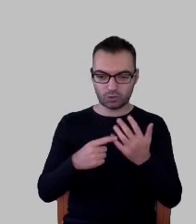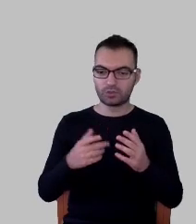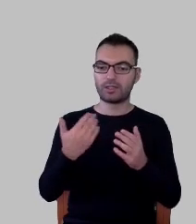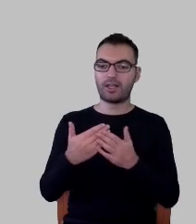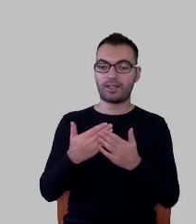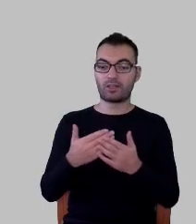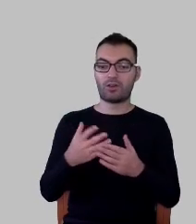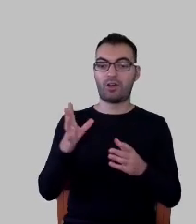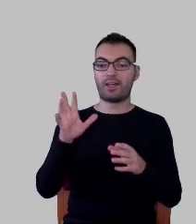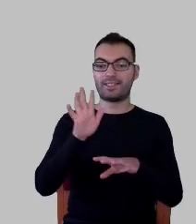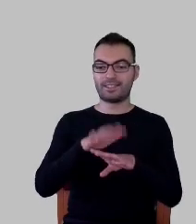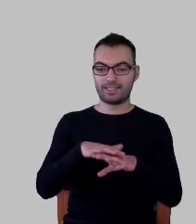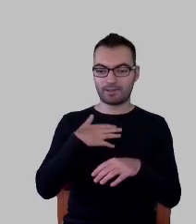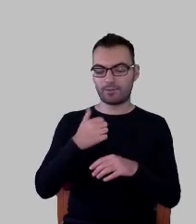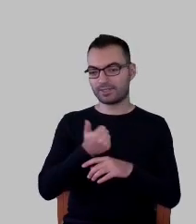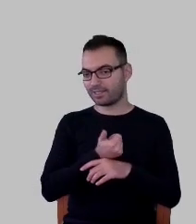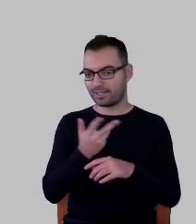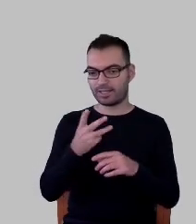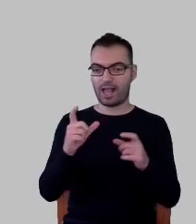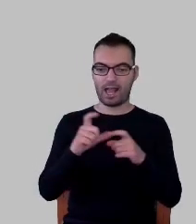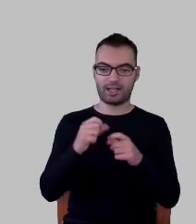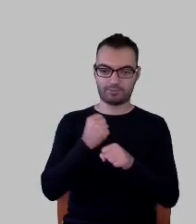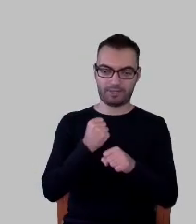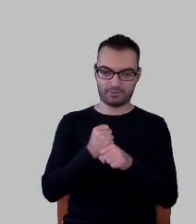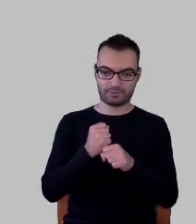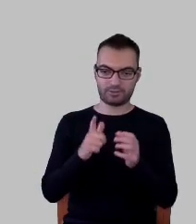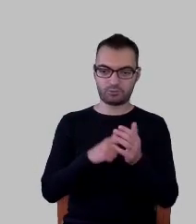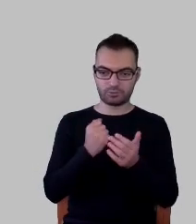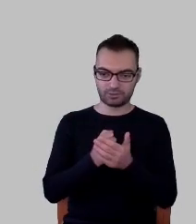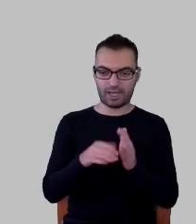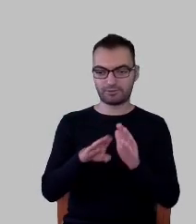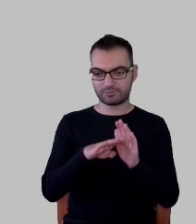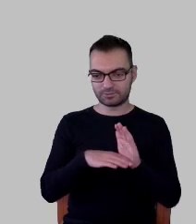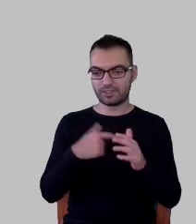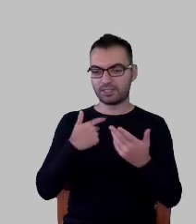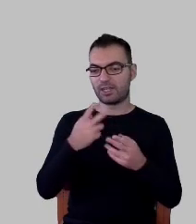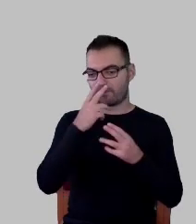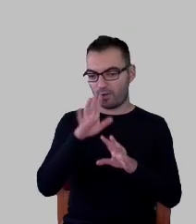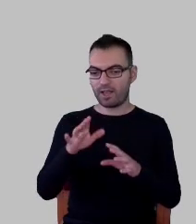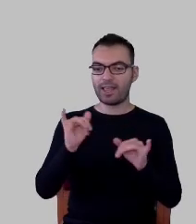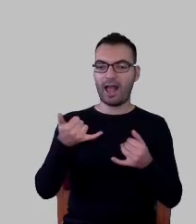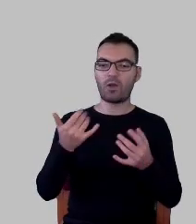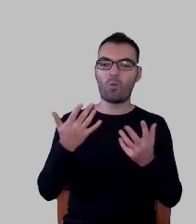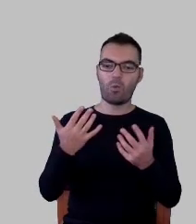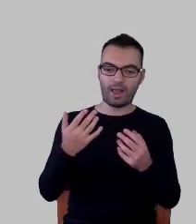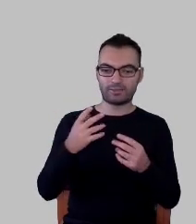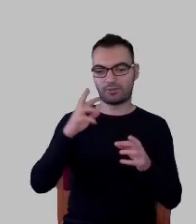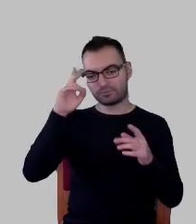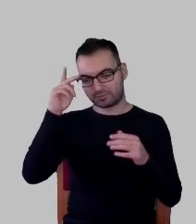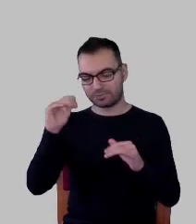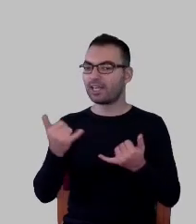funkcjonujące w systemie różne akty prawne. Chciałabym Państwu powiedzieć, jak w prosty i łatwy sposób się nimi